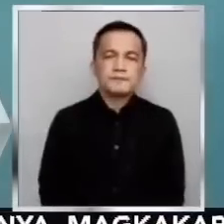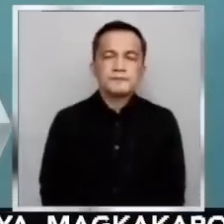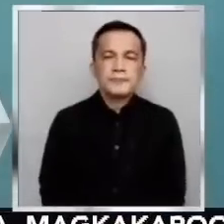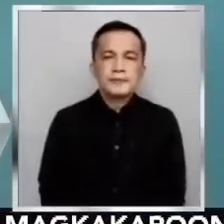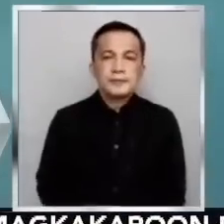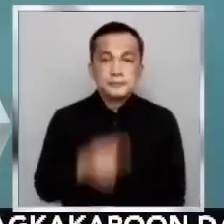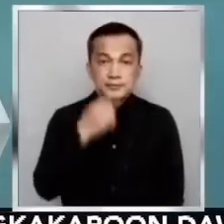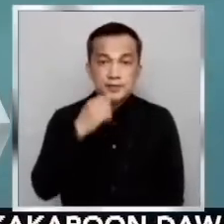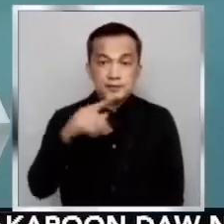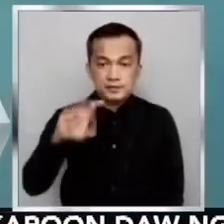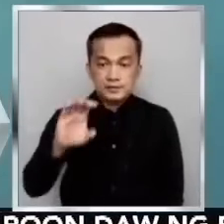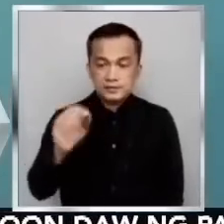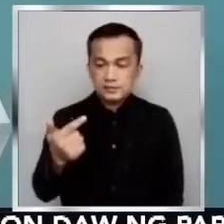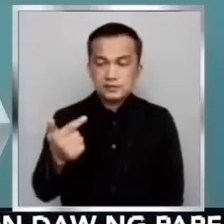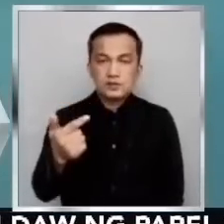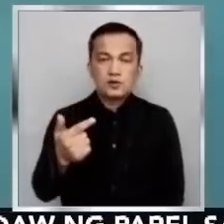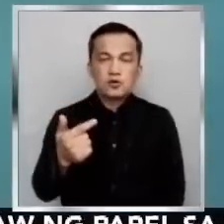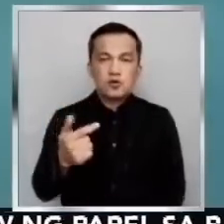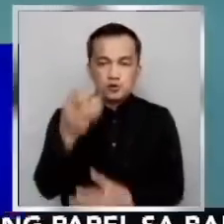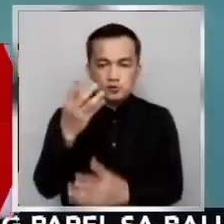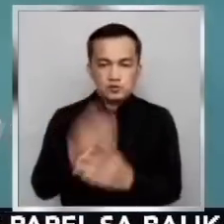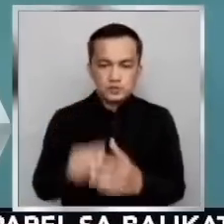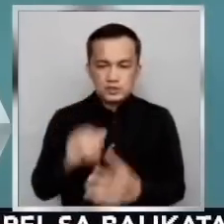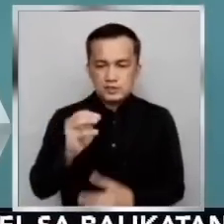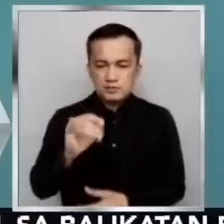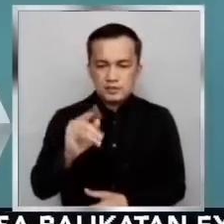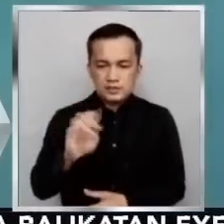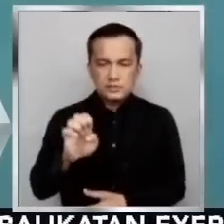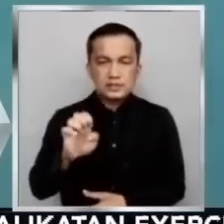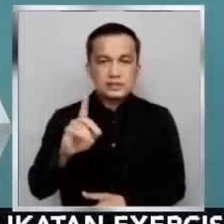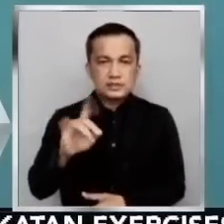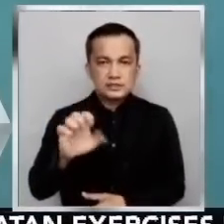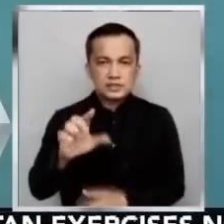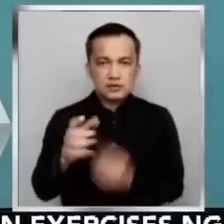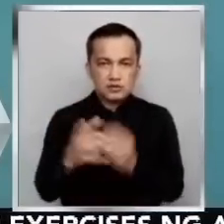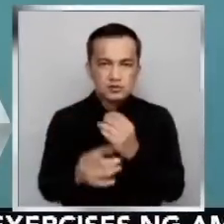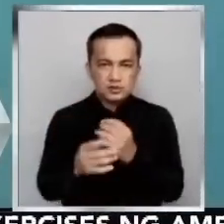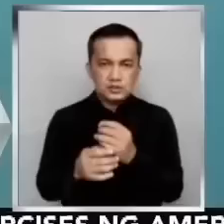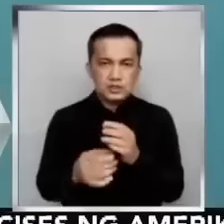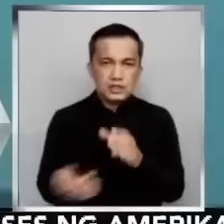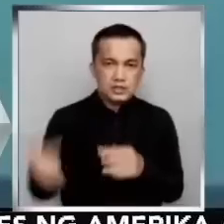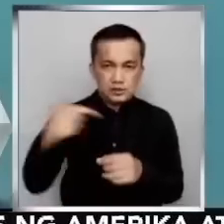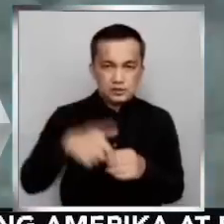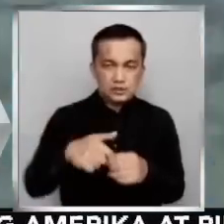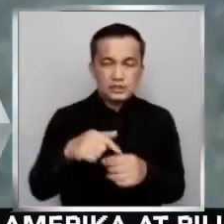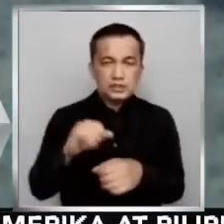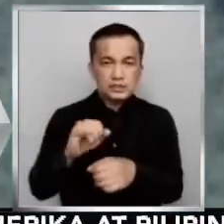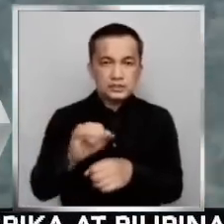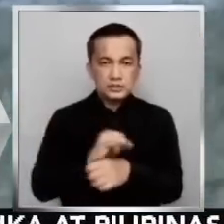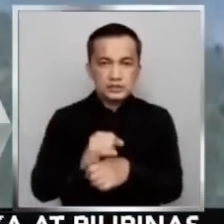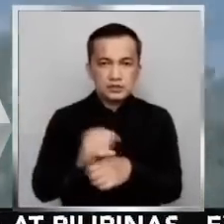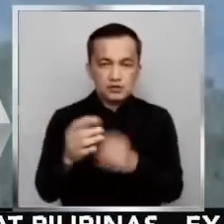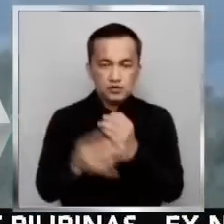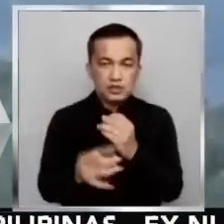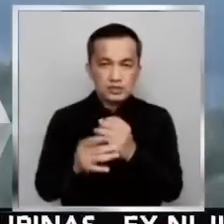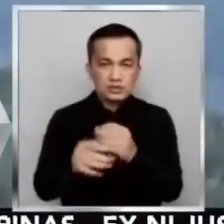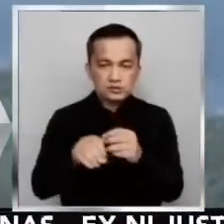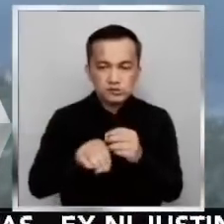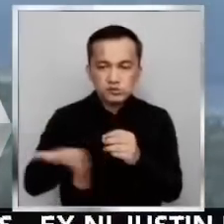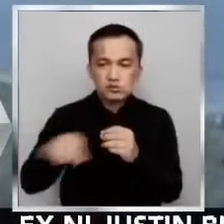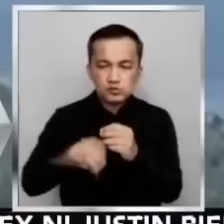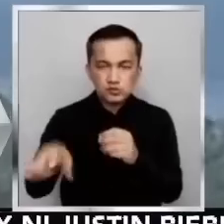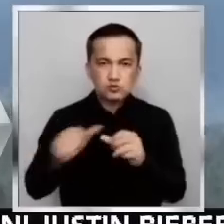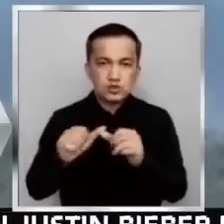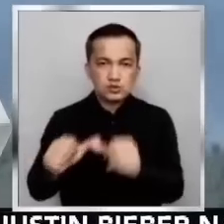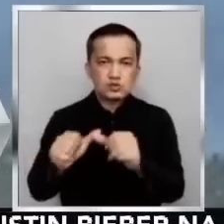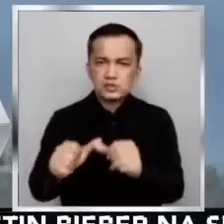ubos na ang marine diesel oil ng MT Princess Empress at ang karga nitong industrial fuel oil ang tumatagas. Hindi matiyak ang dami ng